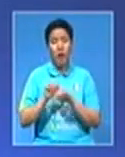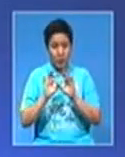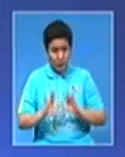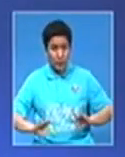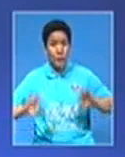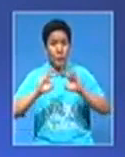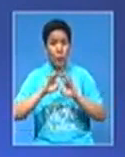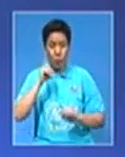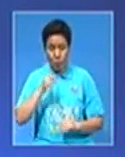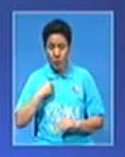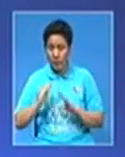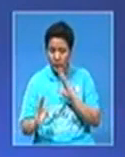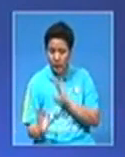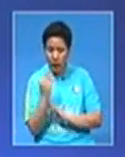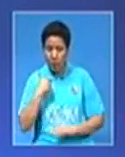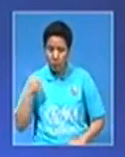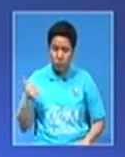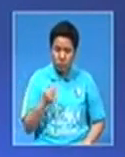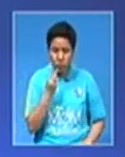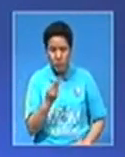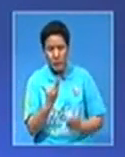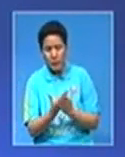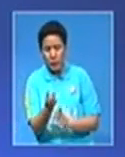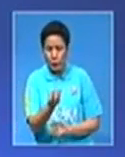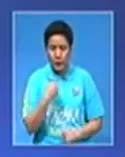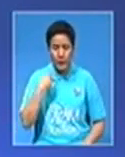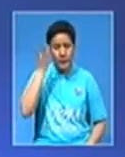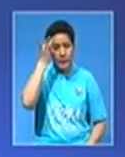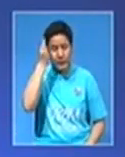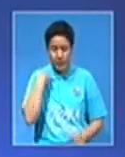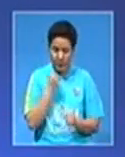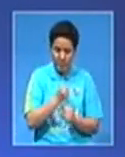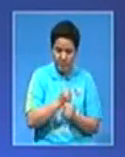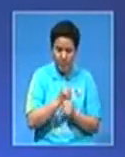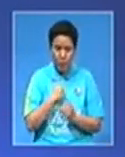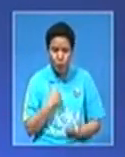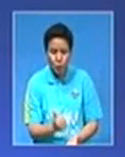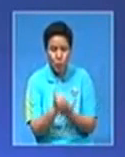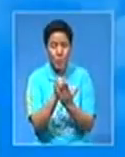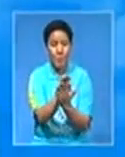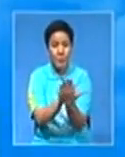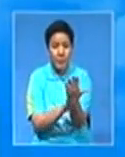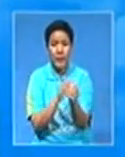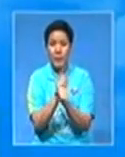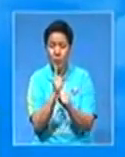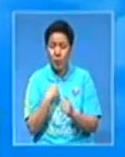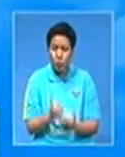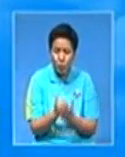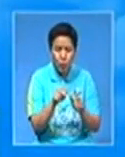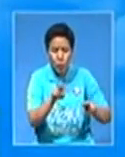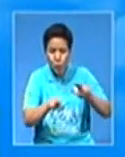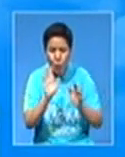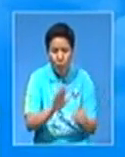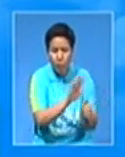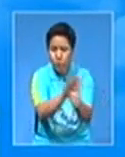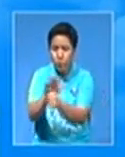บัญชาที่ตื่นเช้ามาแต่ละวันนั้นนอกจากจะคิดว่าจะทำงานอย่างไรจะรับใช้ประเทศชาติอย่างไรและดูแลประชาชนได้